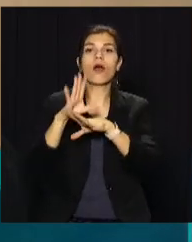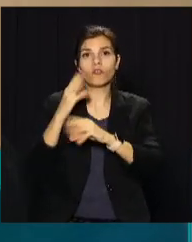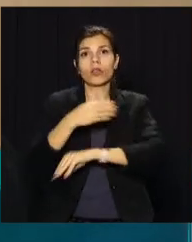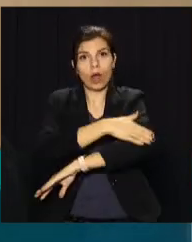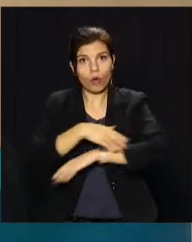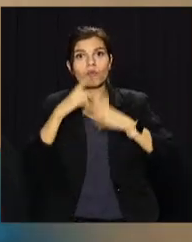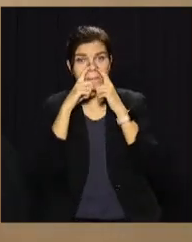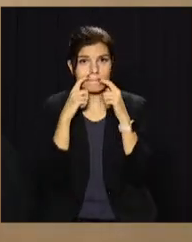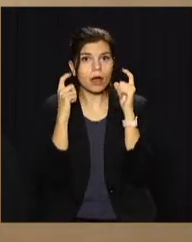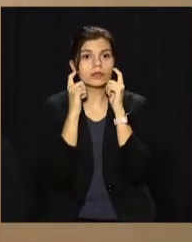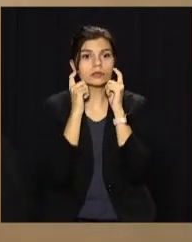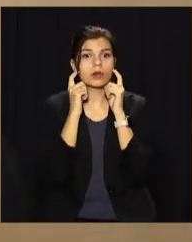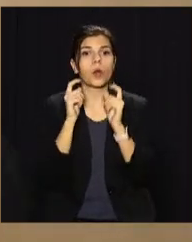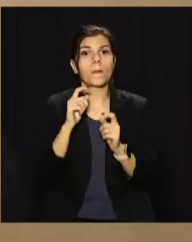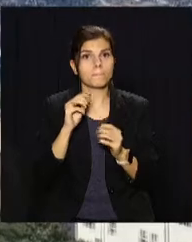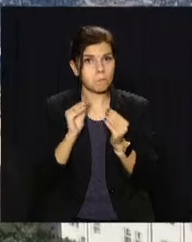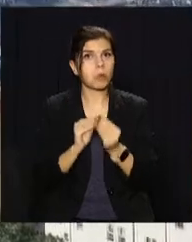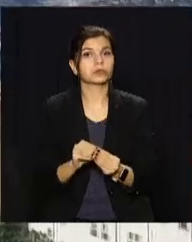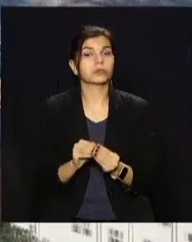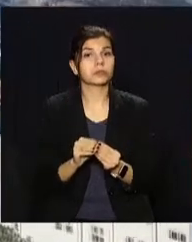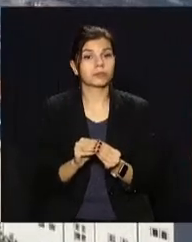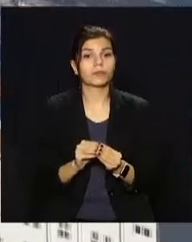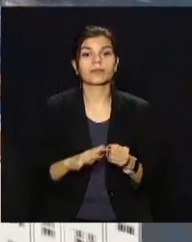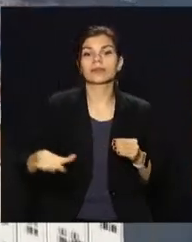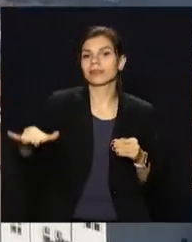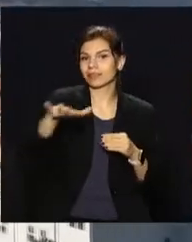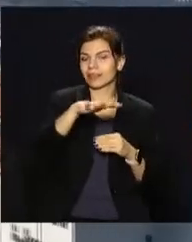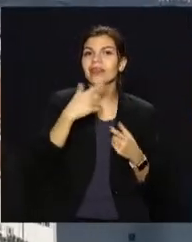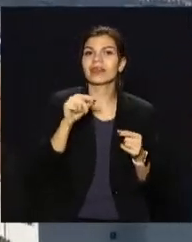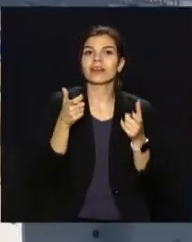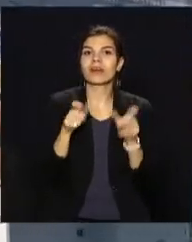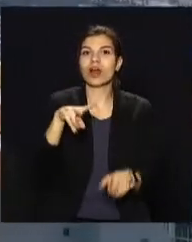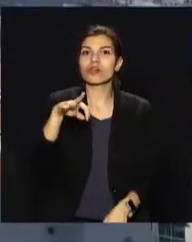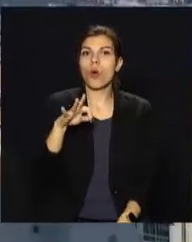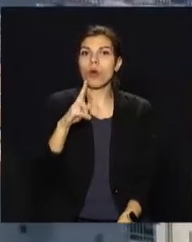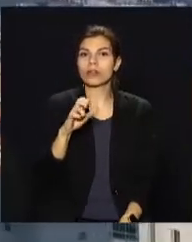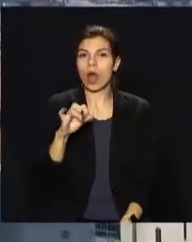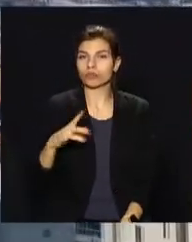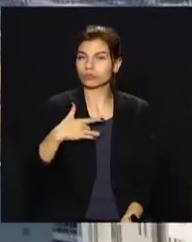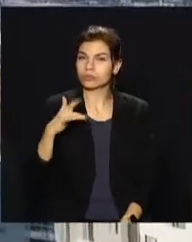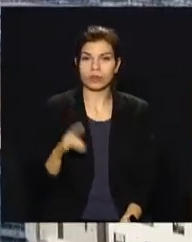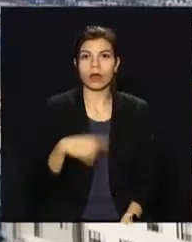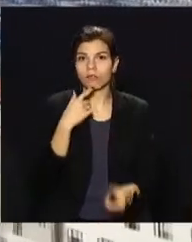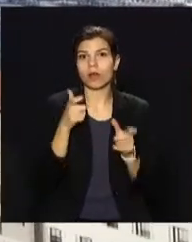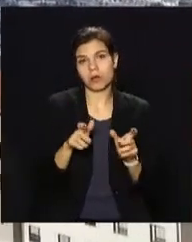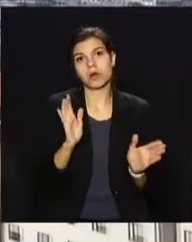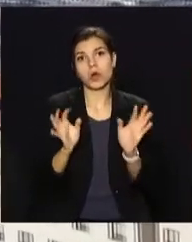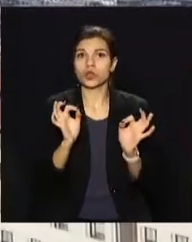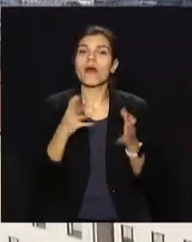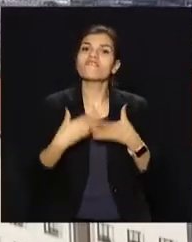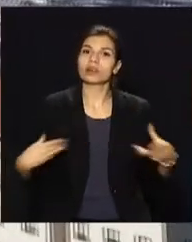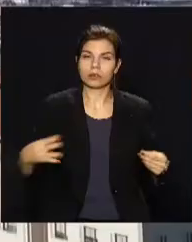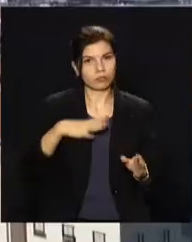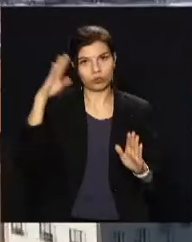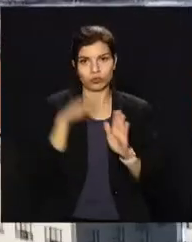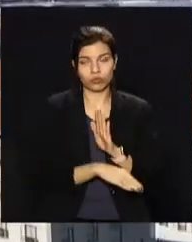вулиці носити постійно маски. Мешканці країн, де запровадили локдаун, зазначають, карантин менш жорсткий, ніж був навесні.